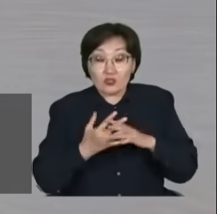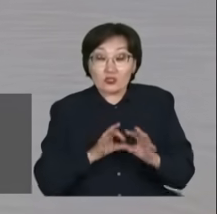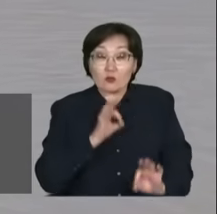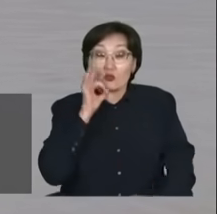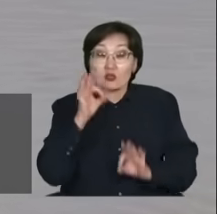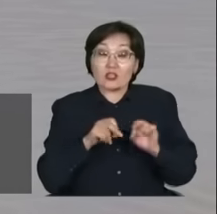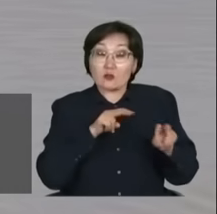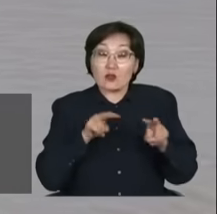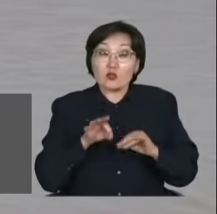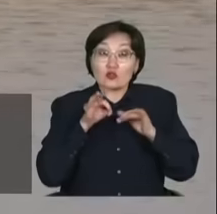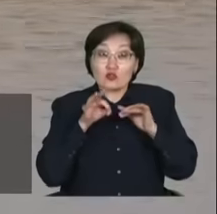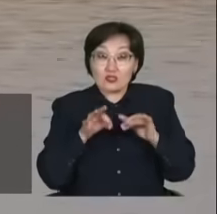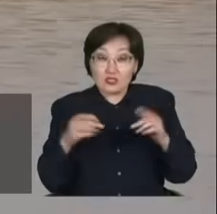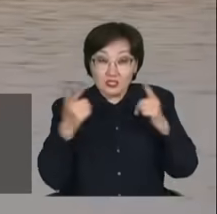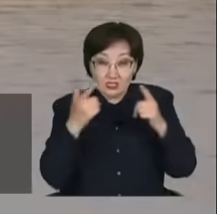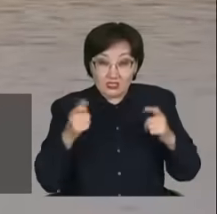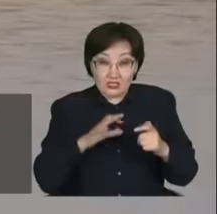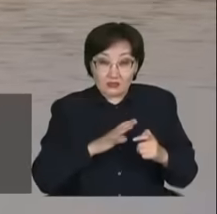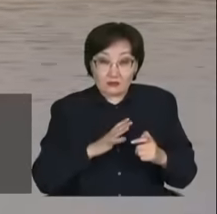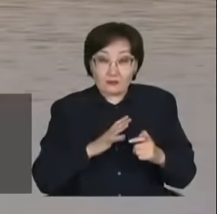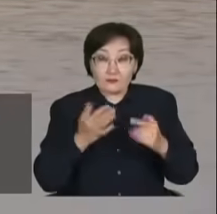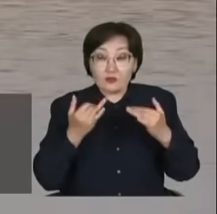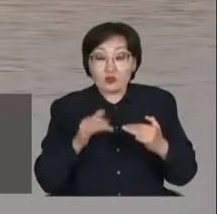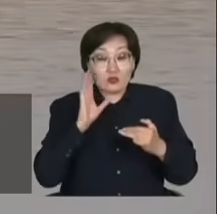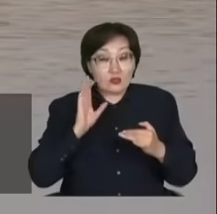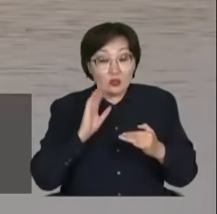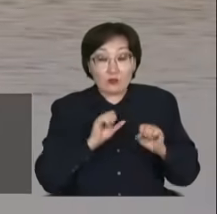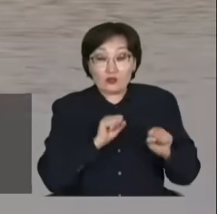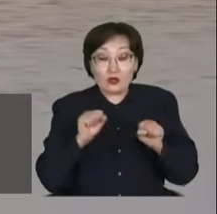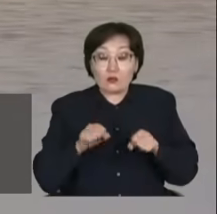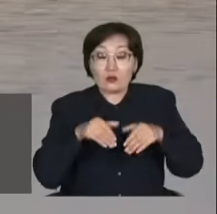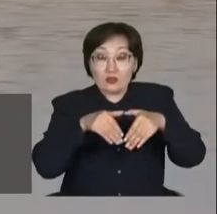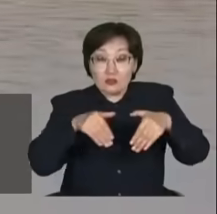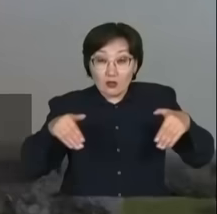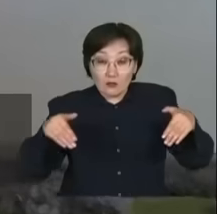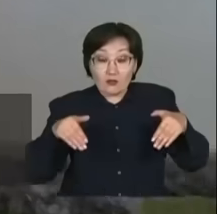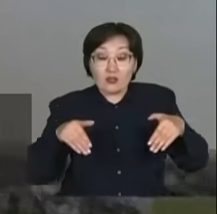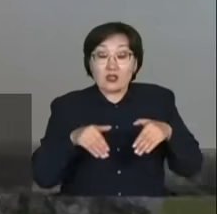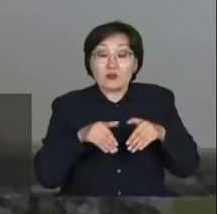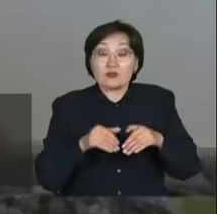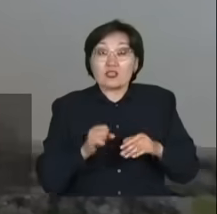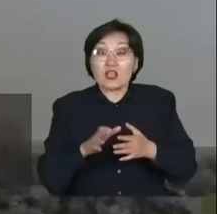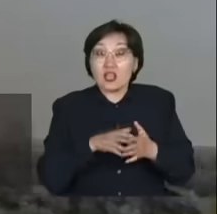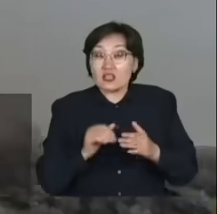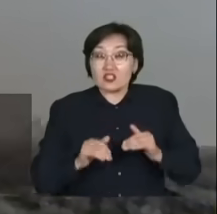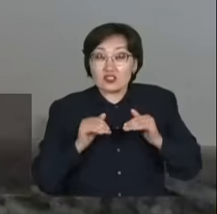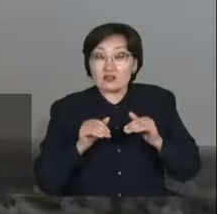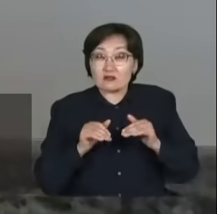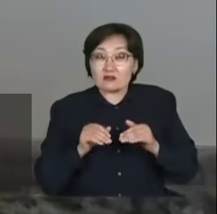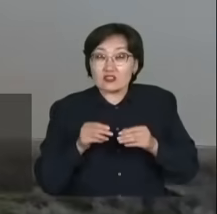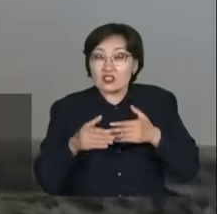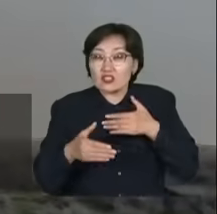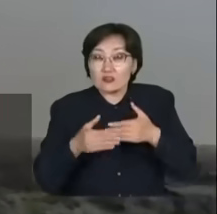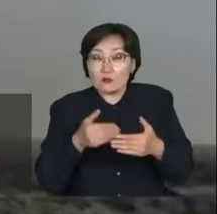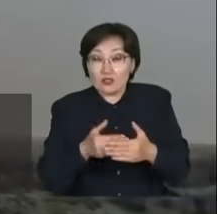бойы бақылау жүргізіліп жатқанын еске салды. Әзірге су қорғаныс бөгеттері мен бекіністеріне әлі жеткен жоқ.